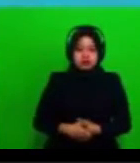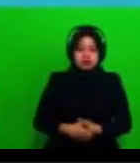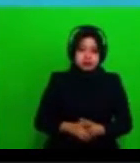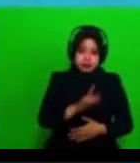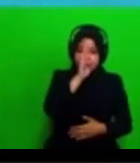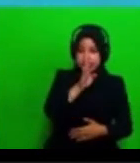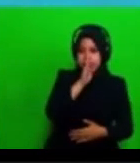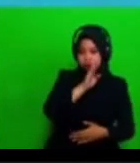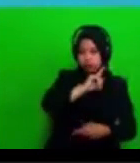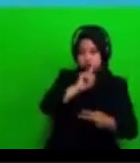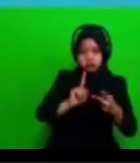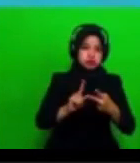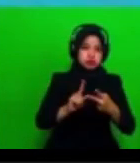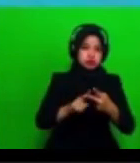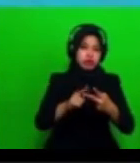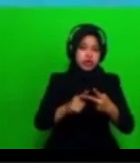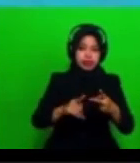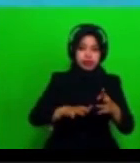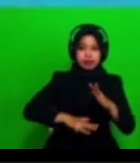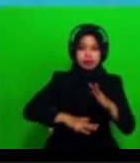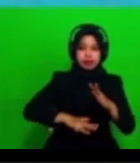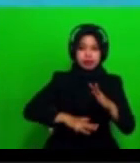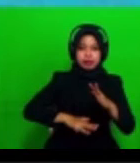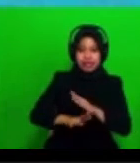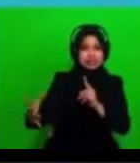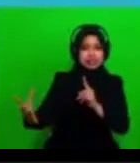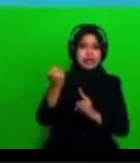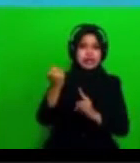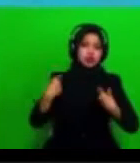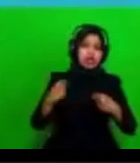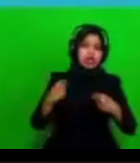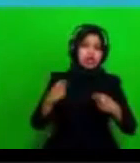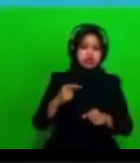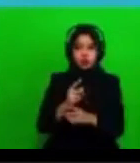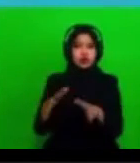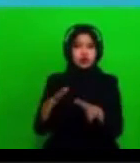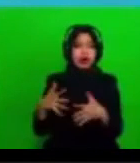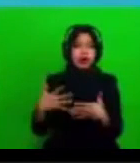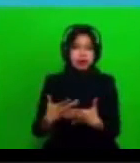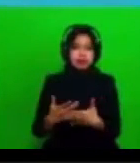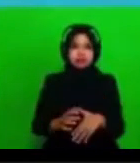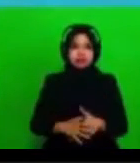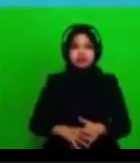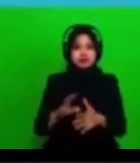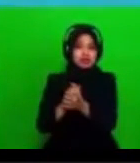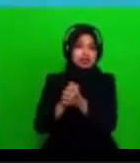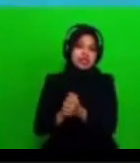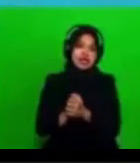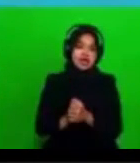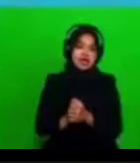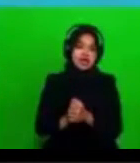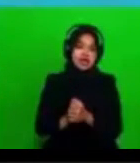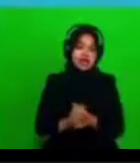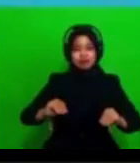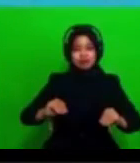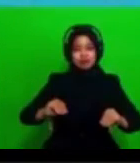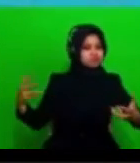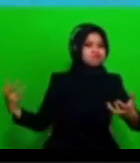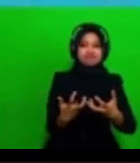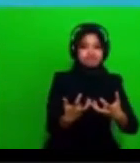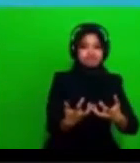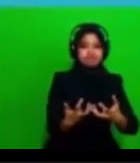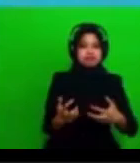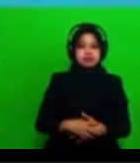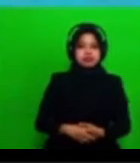Kemudian dua prinsip utama yang menjadi landasan peningkatan strategi, peningkatan kualitas guru, itu ada kesejahteraan dan kinerja. Itu saling mengikat